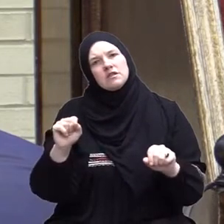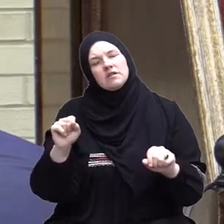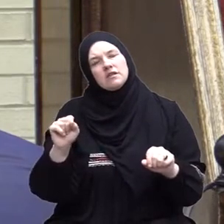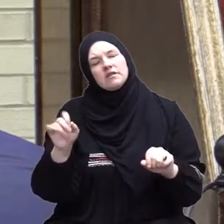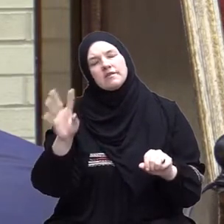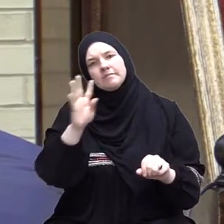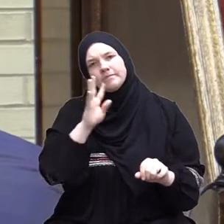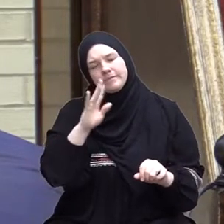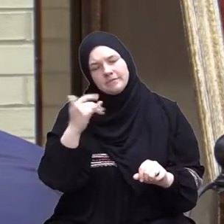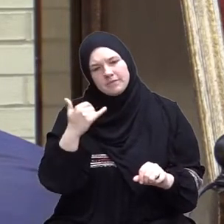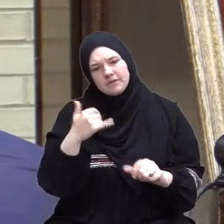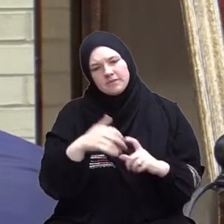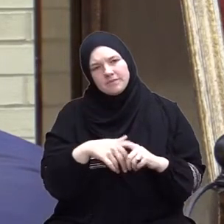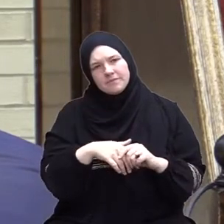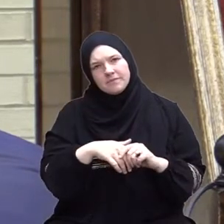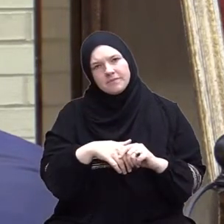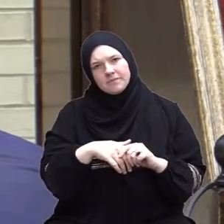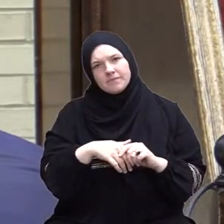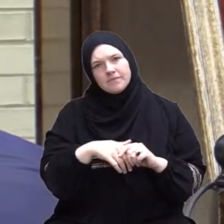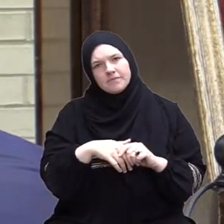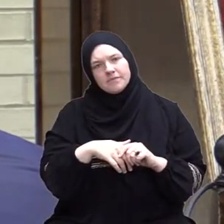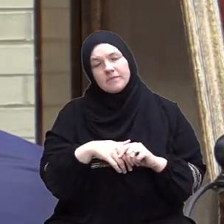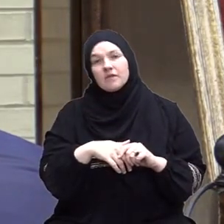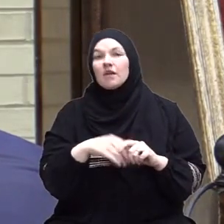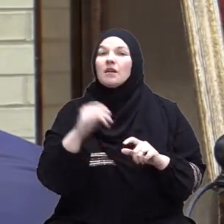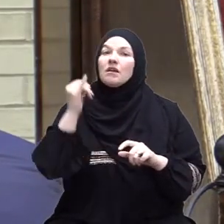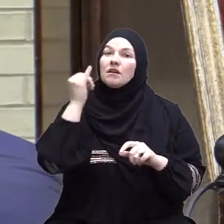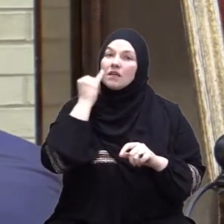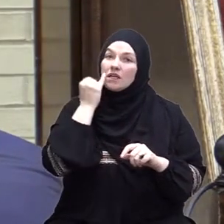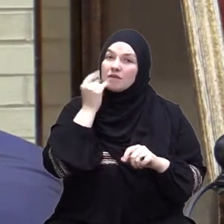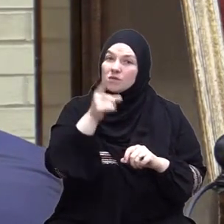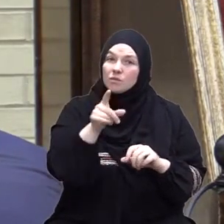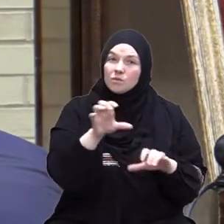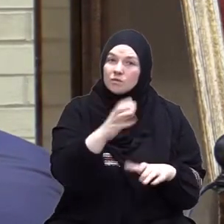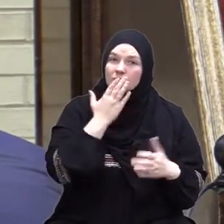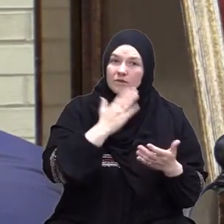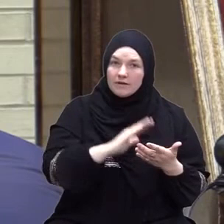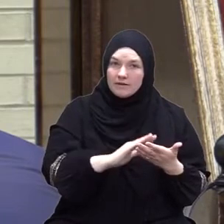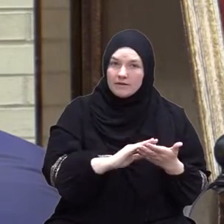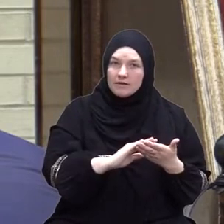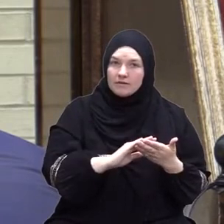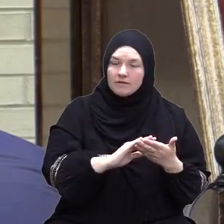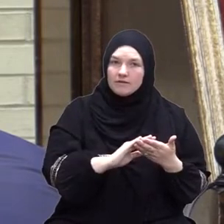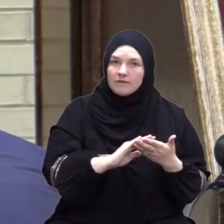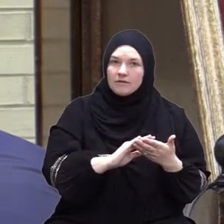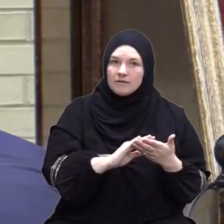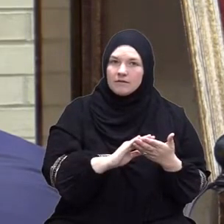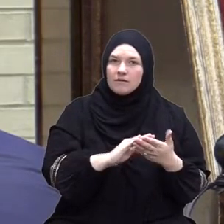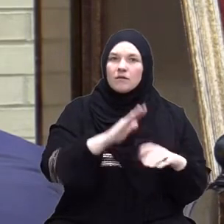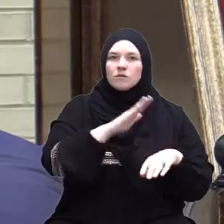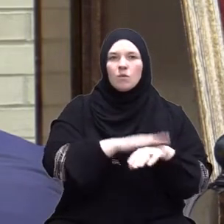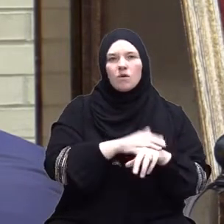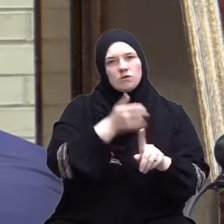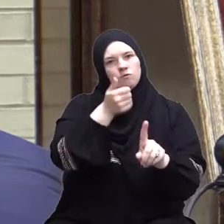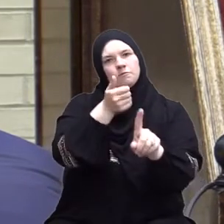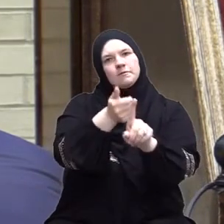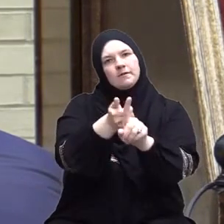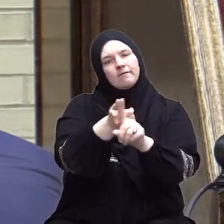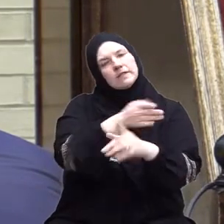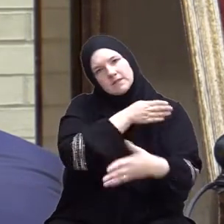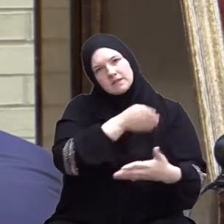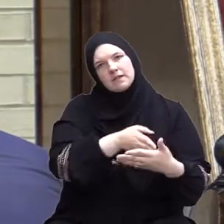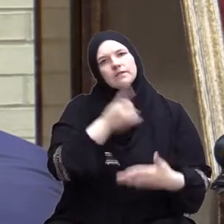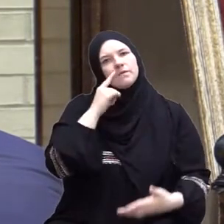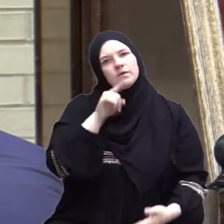salvation. وإن أسأتم فلها. And if you do bad, it is on yourself, it